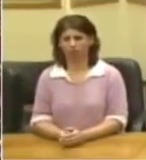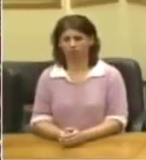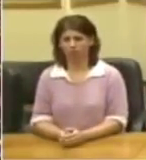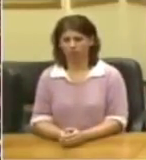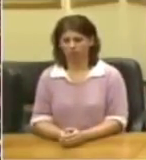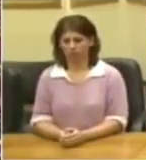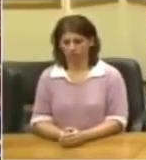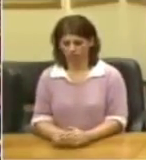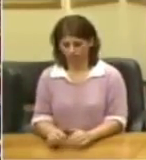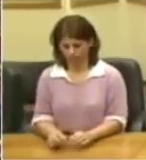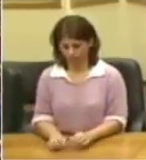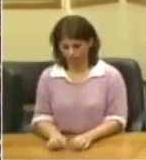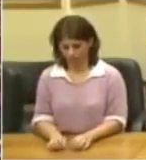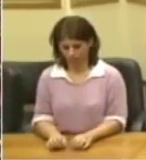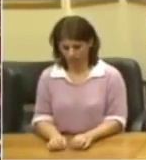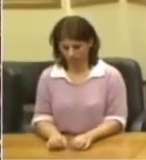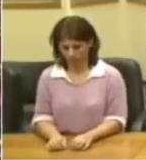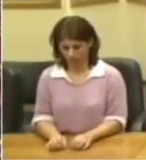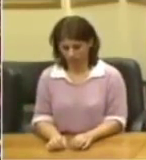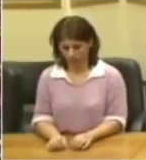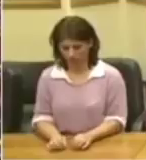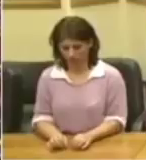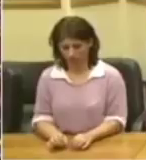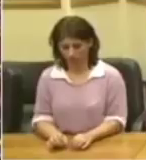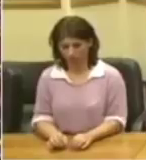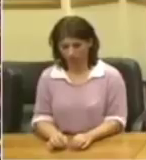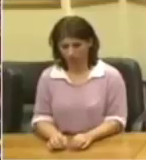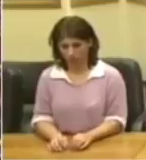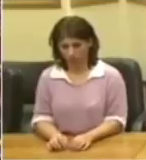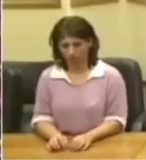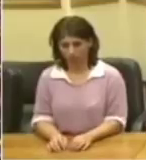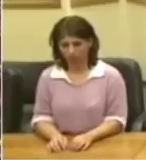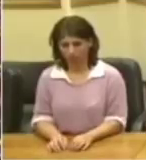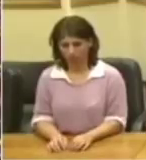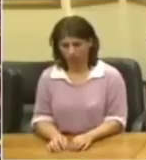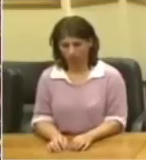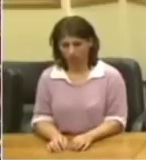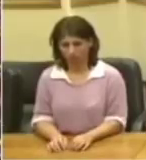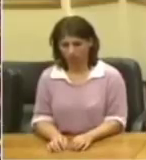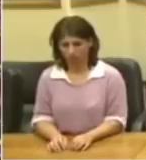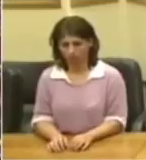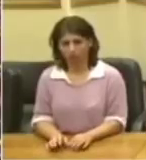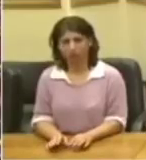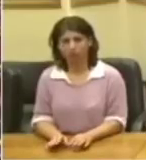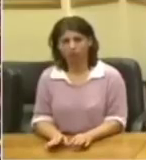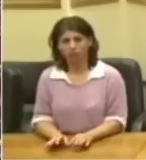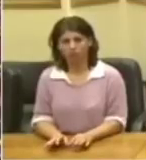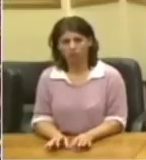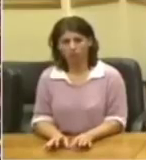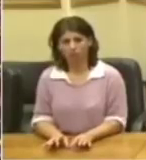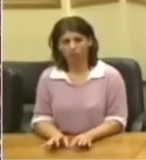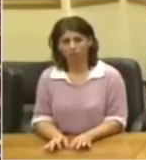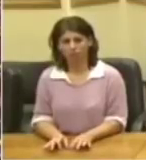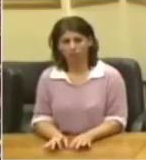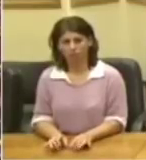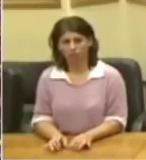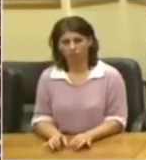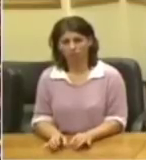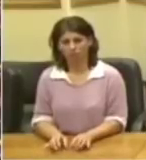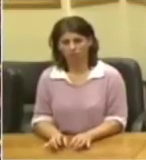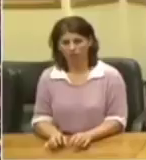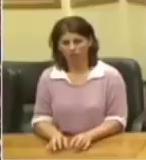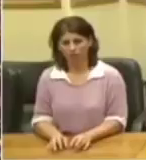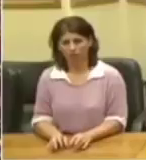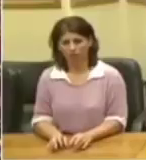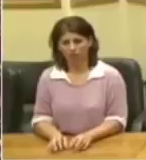Κύριε Παπαδόπουλε, θέλετε να μπείτε στο κάδρο. Τι θέλετε, τι κάνετε τώρα. Παρακαλώ πολύ, κύριε Λαζαρίδη. Κύριε